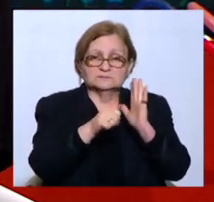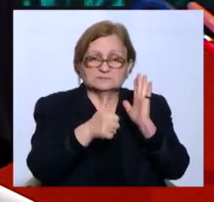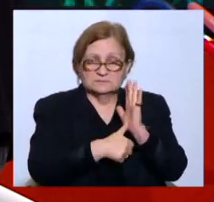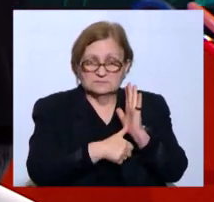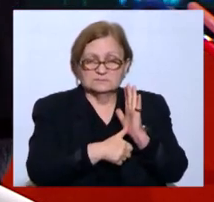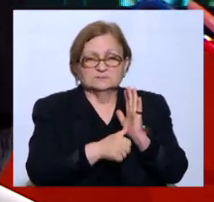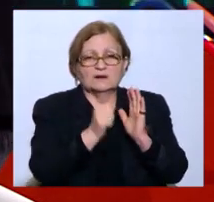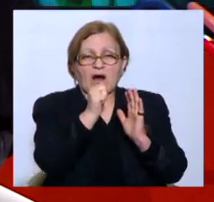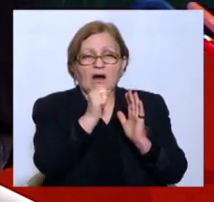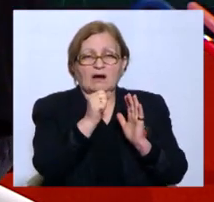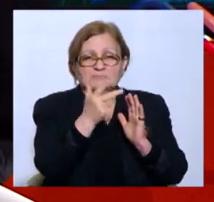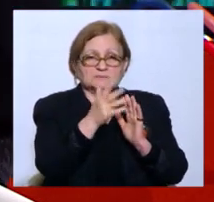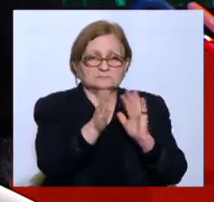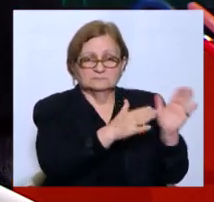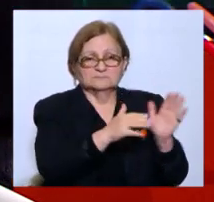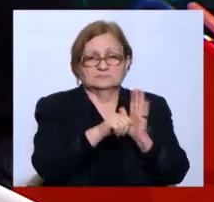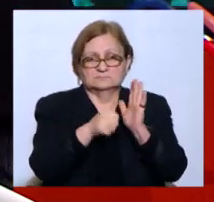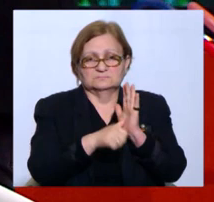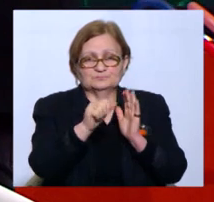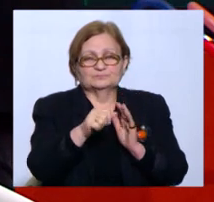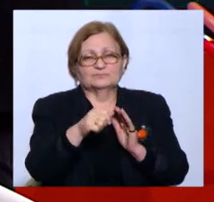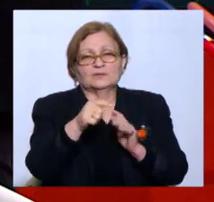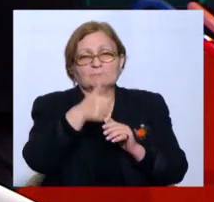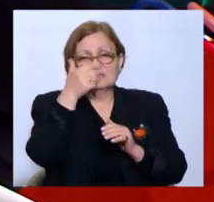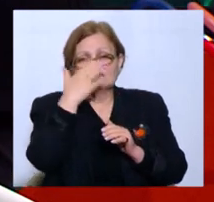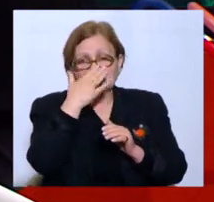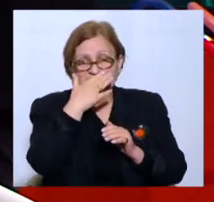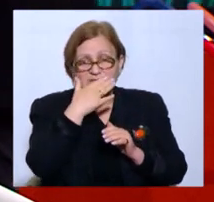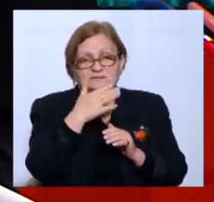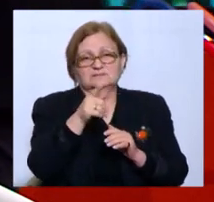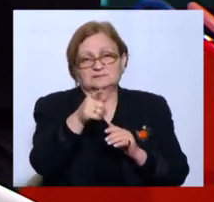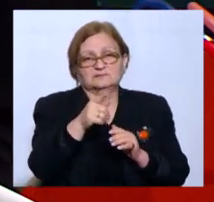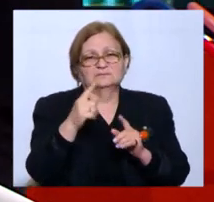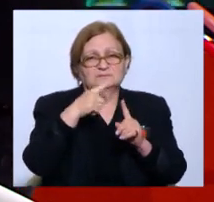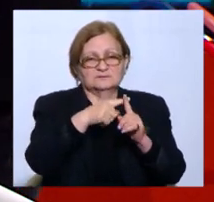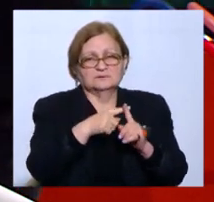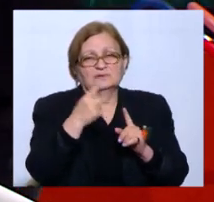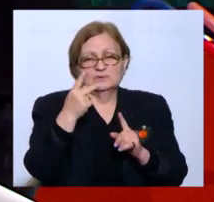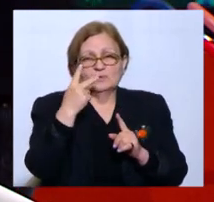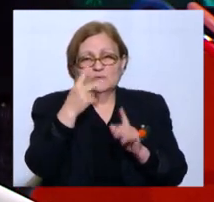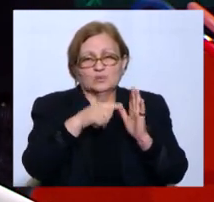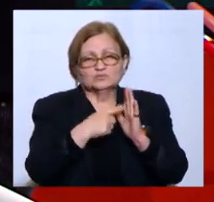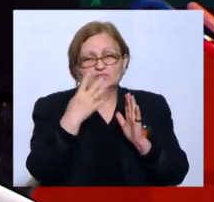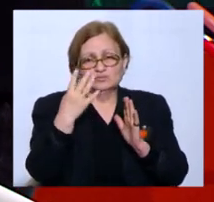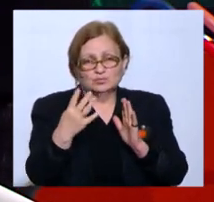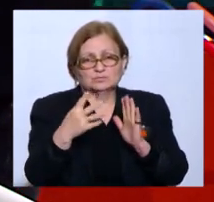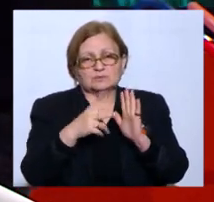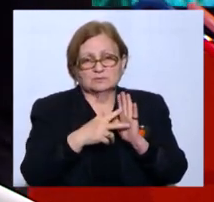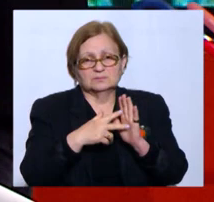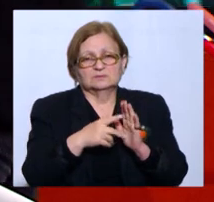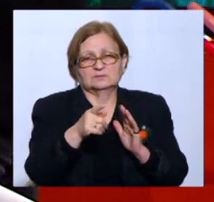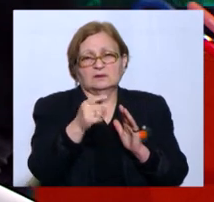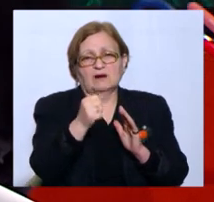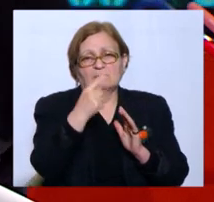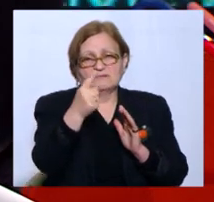16-ს უდრის პირველ გაკვეთილს მივუმატოთ 2ჯერ 4 8 და გამოვა ისევ რომ A პირველი